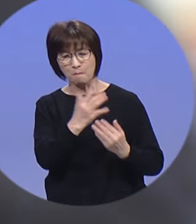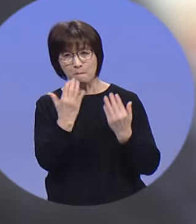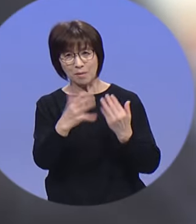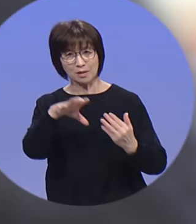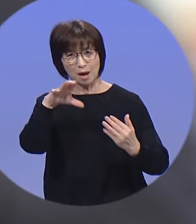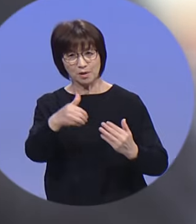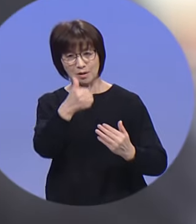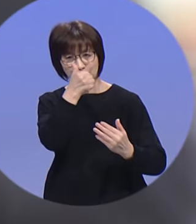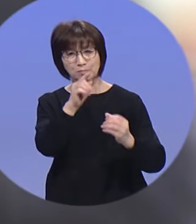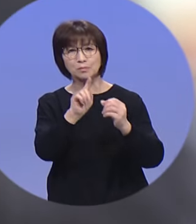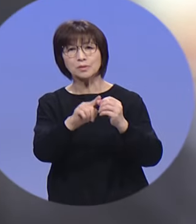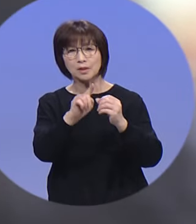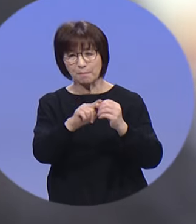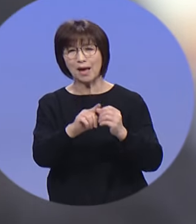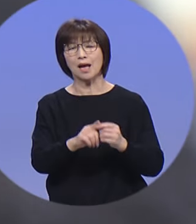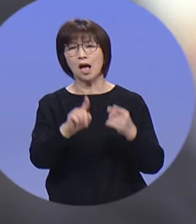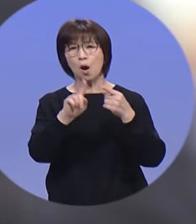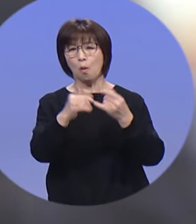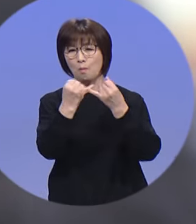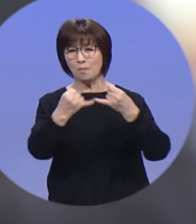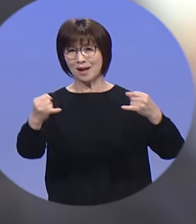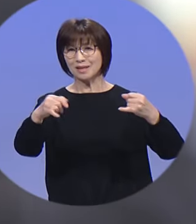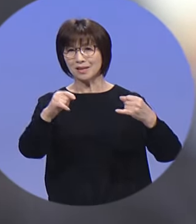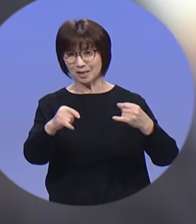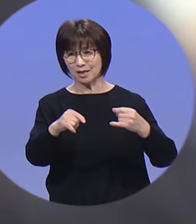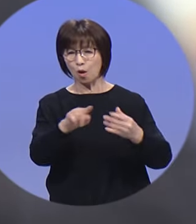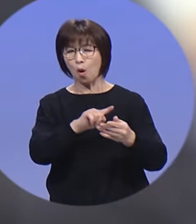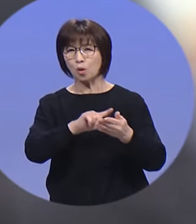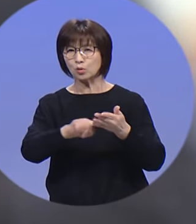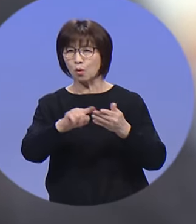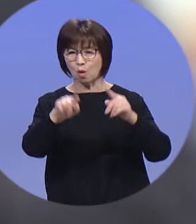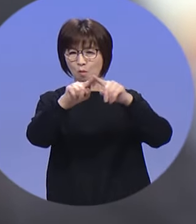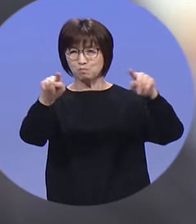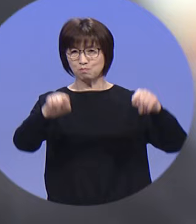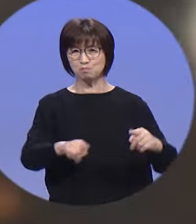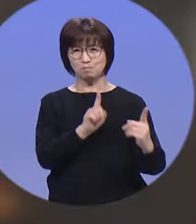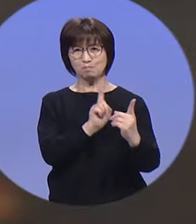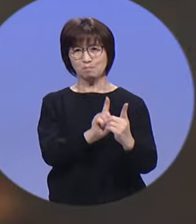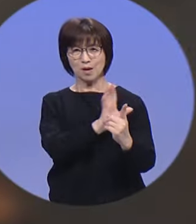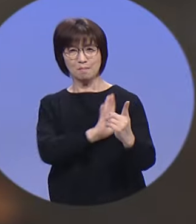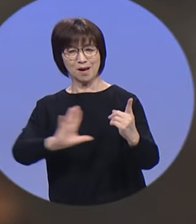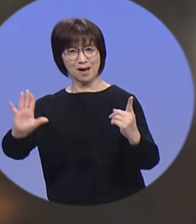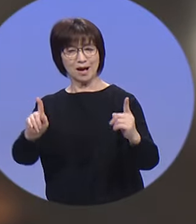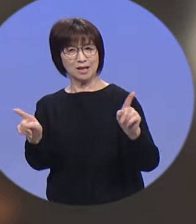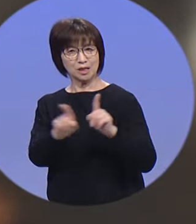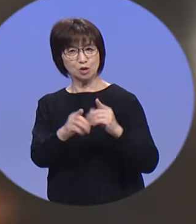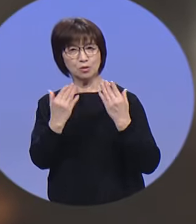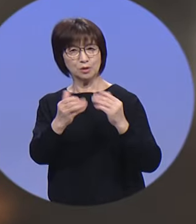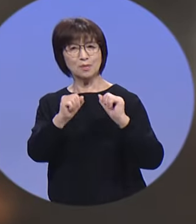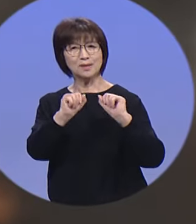充実を図るため、オンラインによる双方向型の授業を行います。